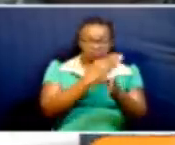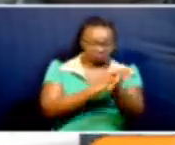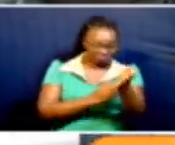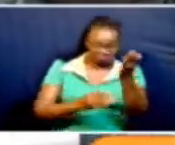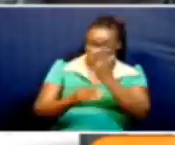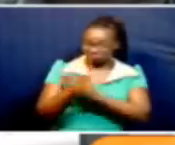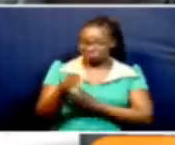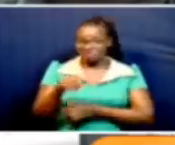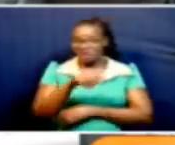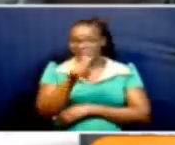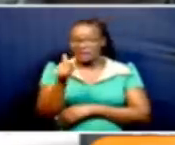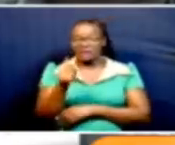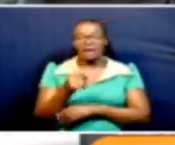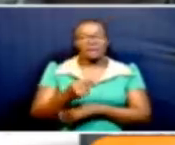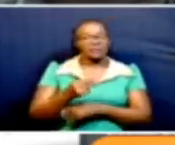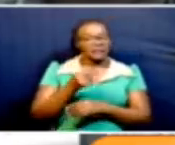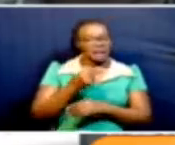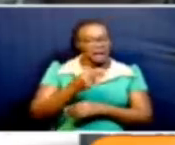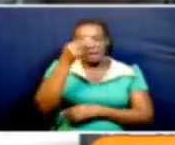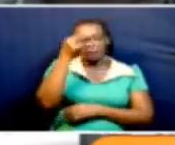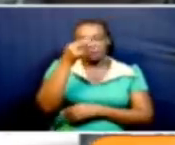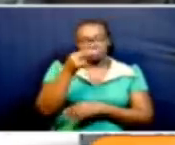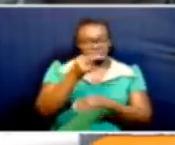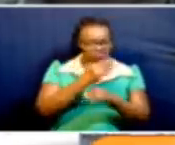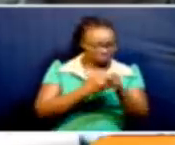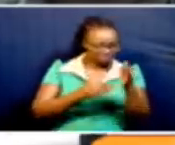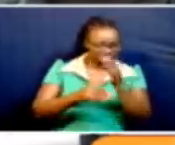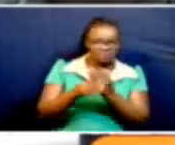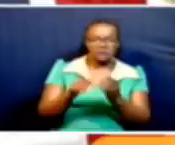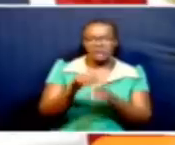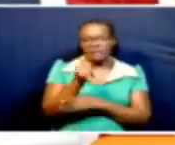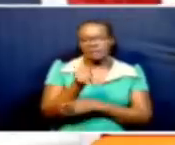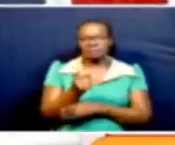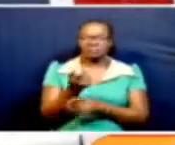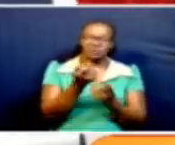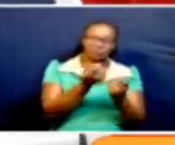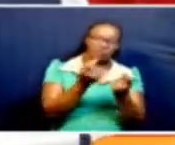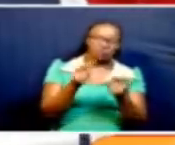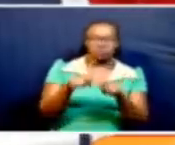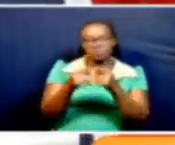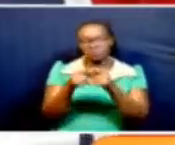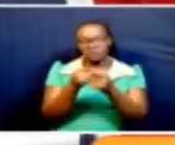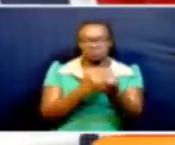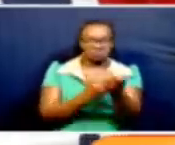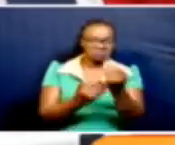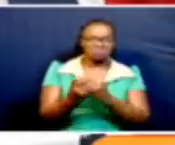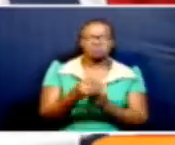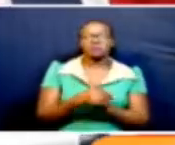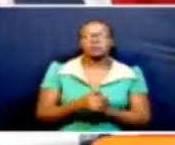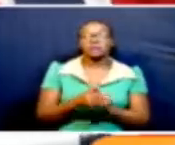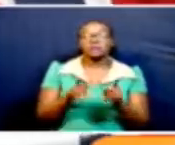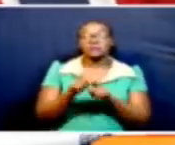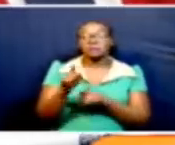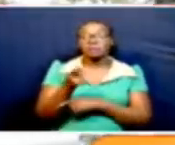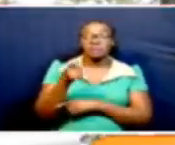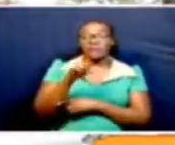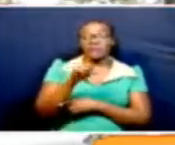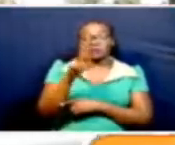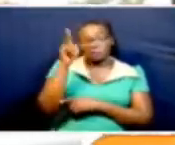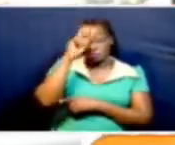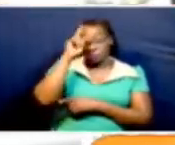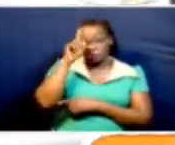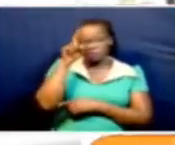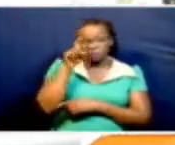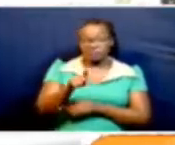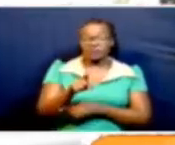ya juu sana na wengine wameumia kiwango ya chini. Kimaru aliongeza kuwa ni lazima polisi wa trafiki wawajibike